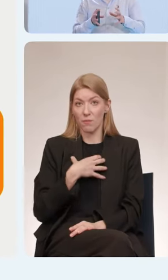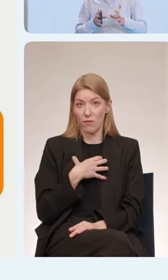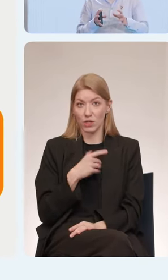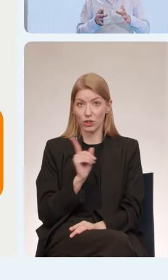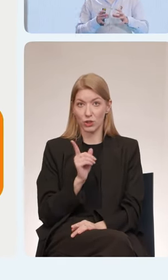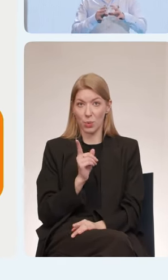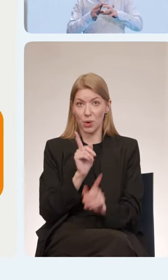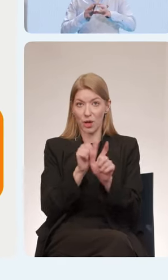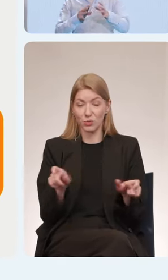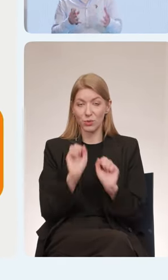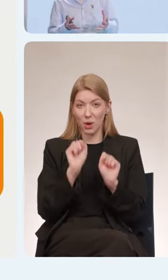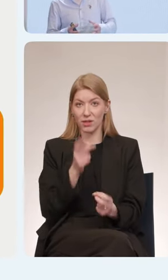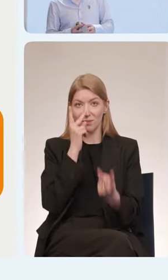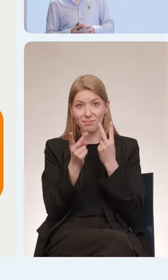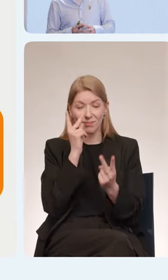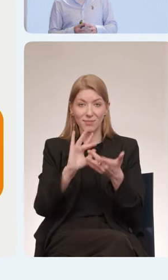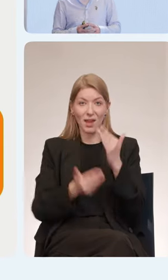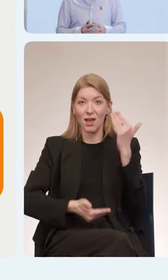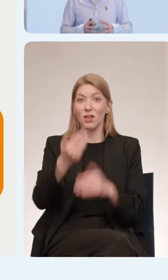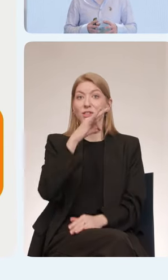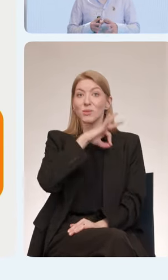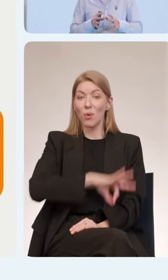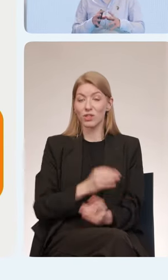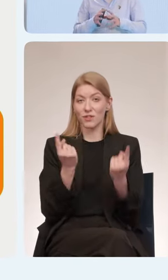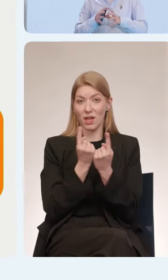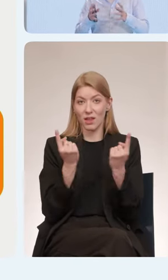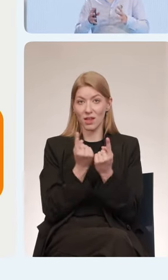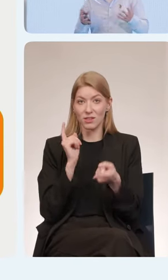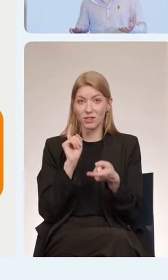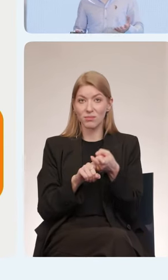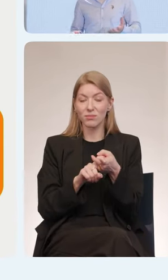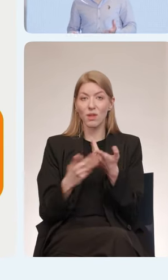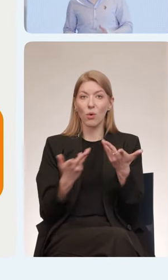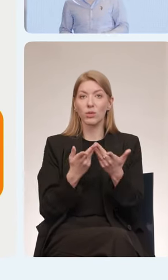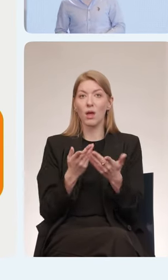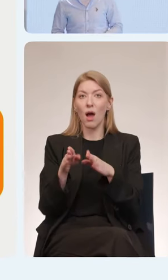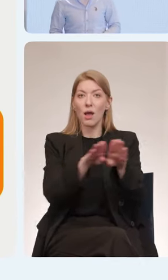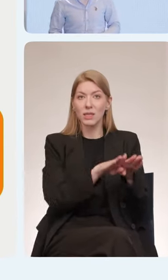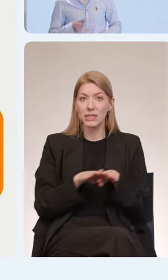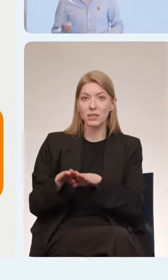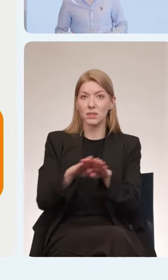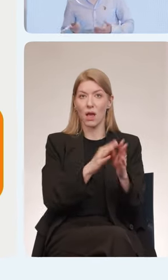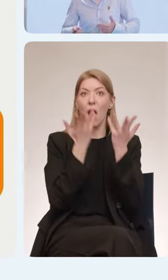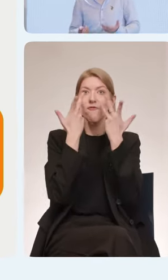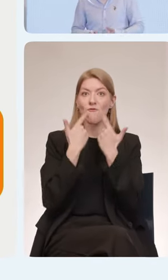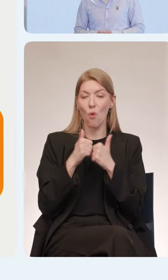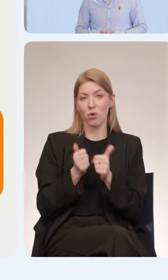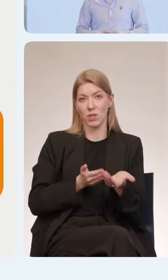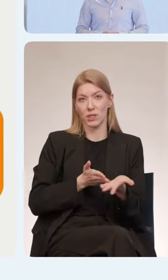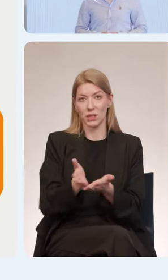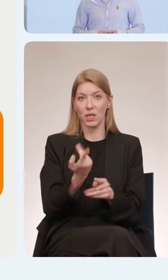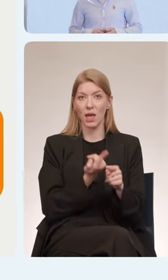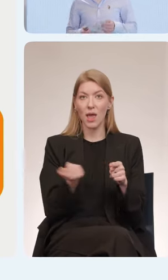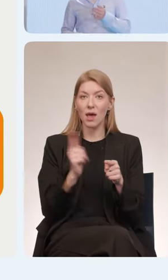внутри «Одноклассников», могли пользоваться «Одноклассниками» в рамках некой единой комфортной среды. И именно это один